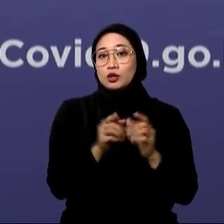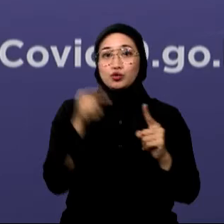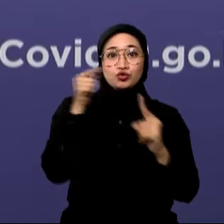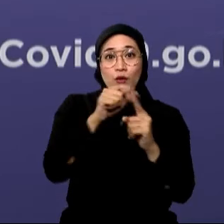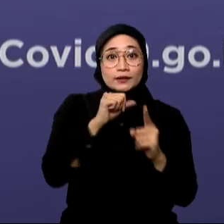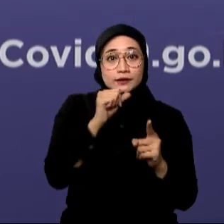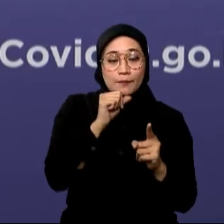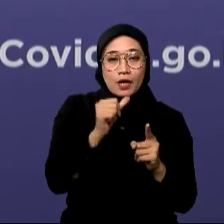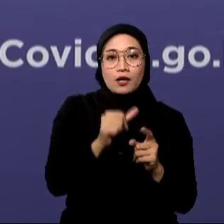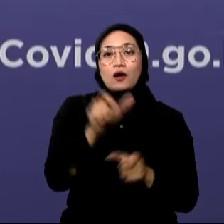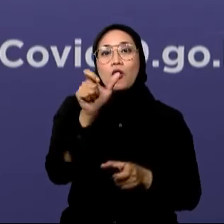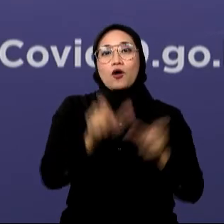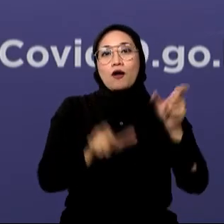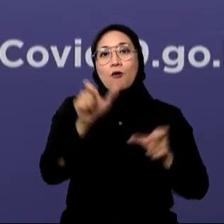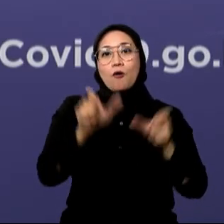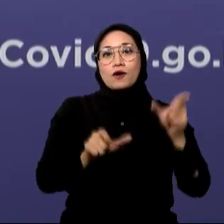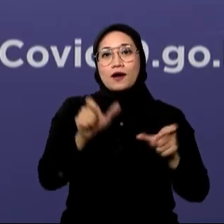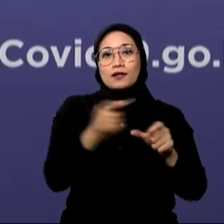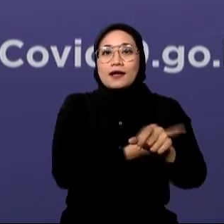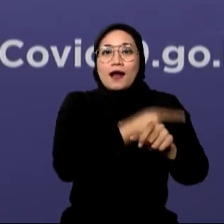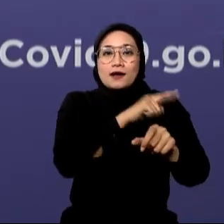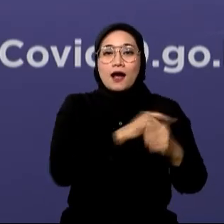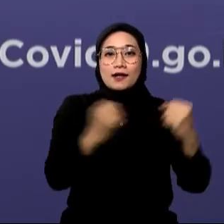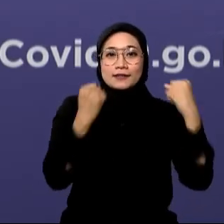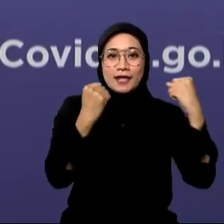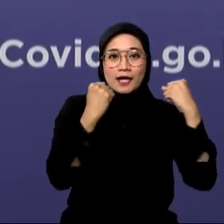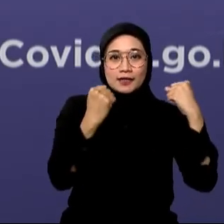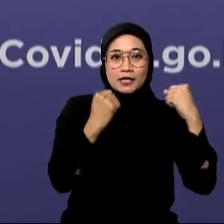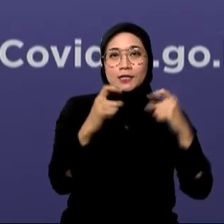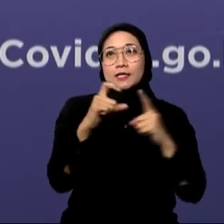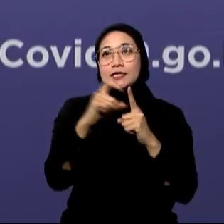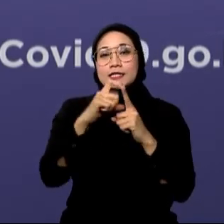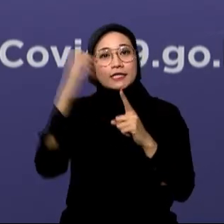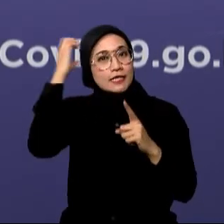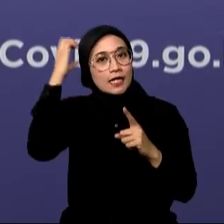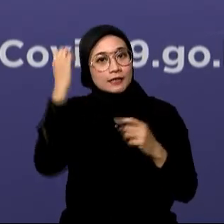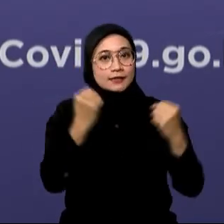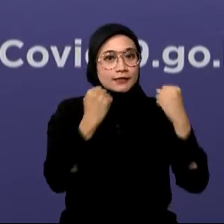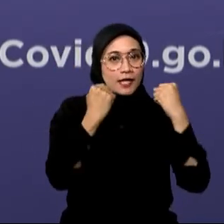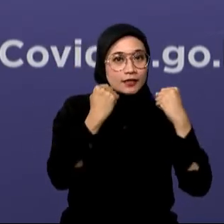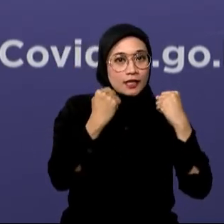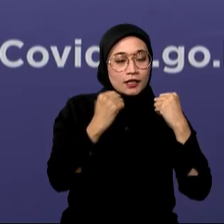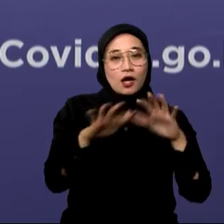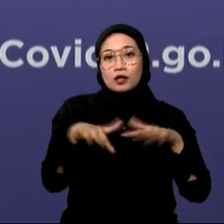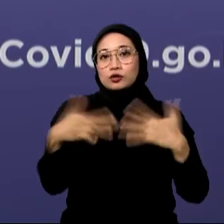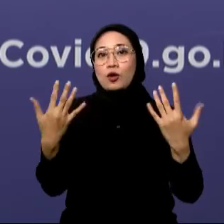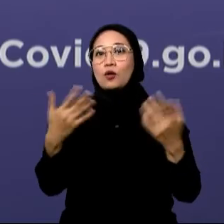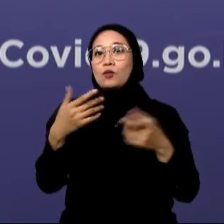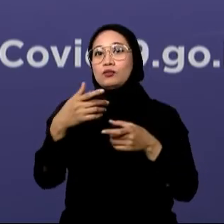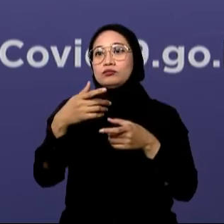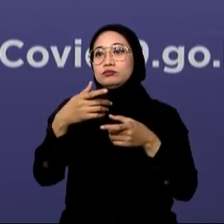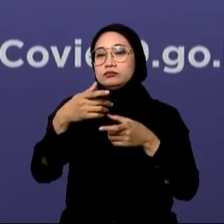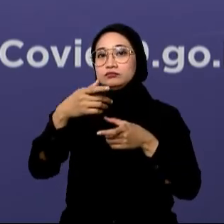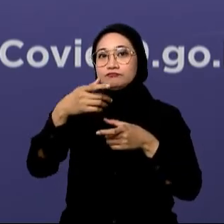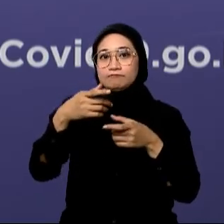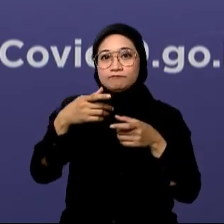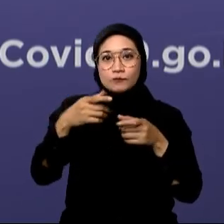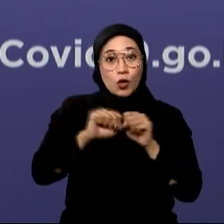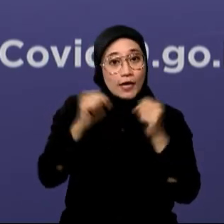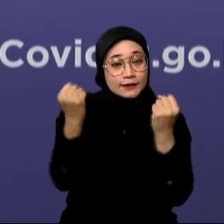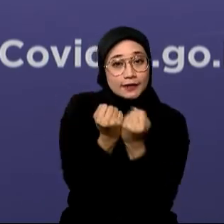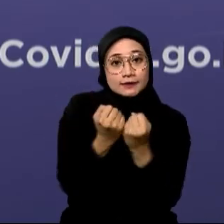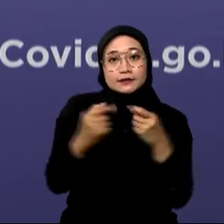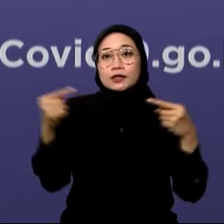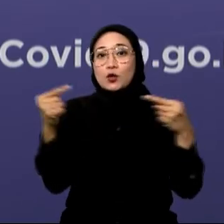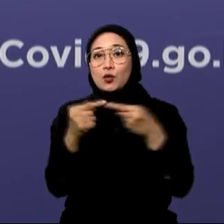kesehatan, untuk fasilitas kesehatan, untuk dinas kesehatan, dan untuk pihak-pihak yang terkait dengan penanggulangan